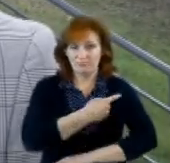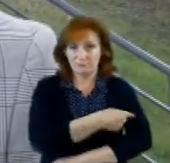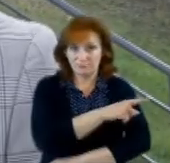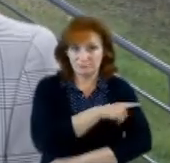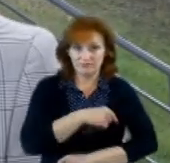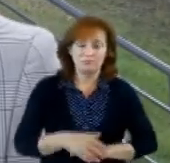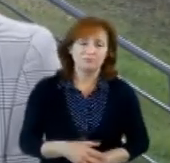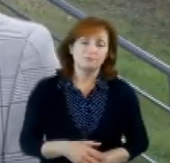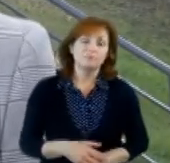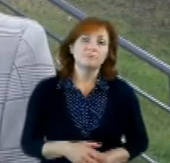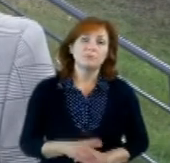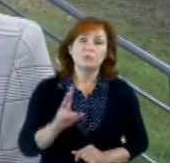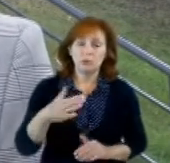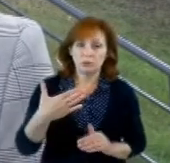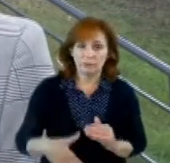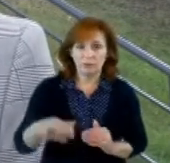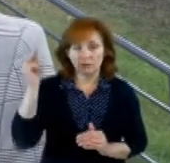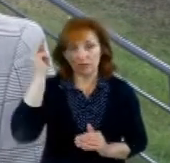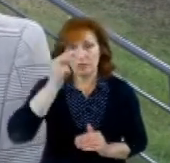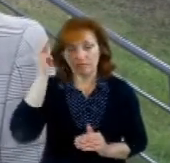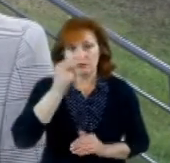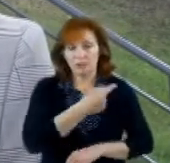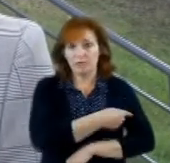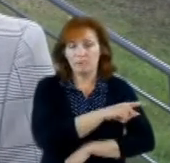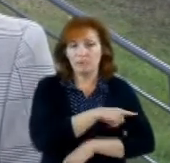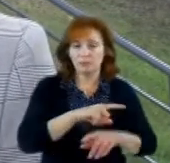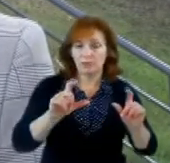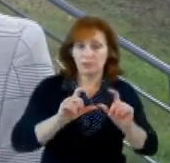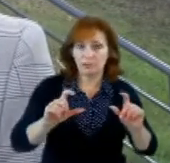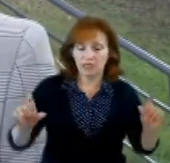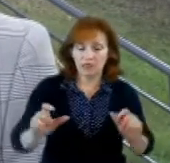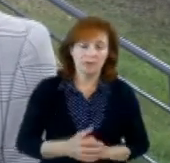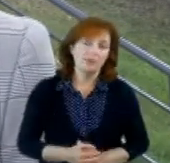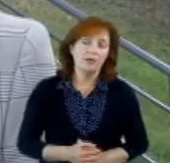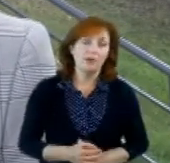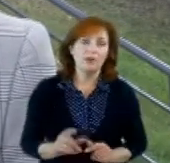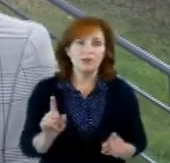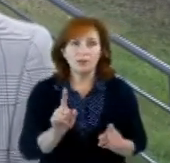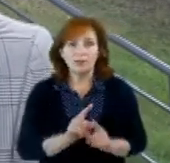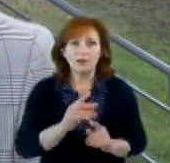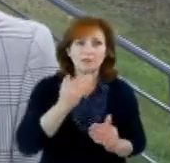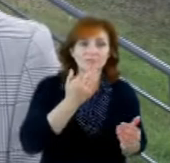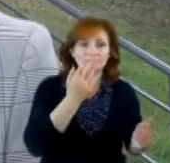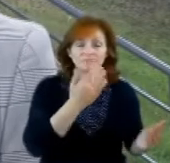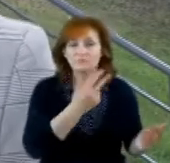завершує навчання в медичних закладах. Ну і фактично так ведемо тих діток, які дійсно,